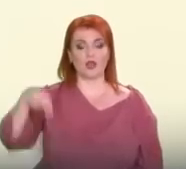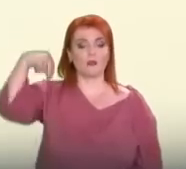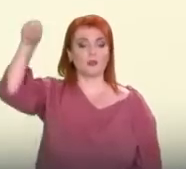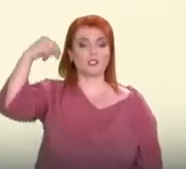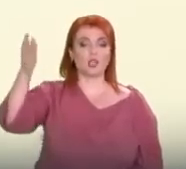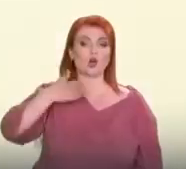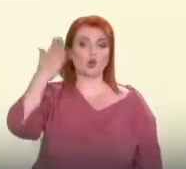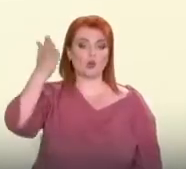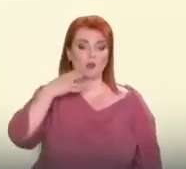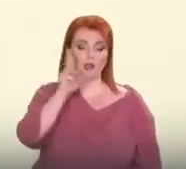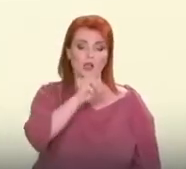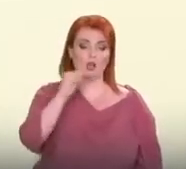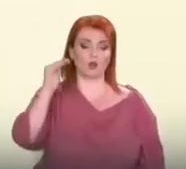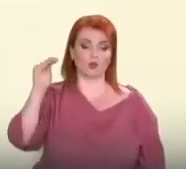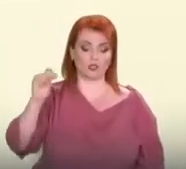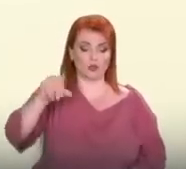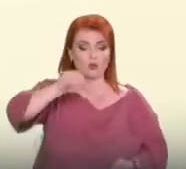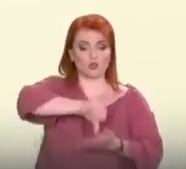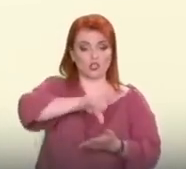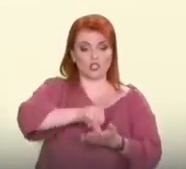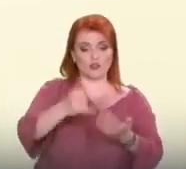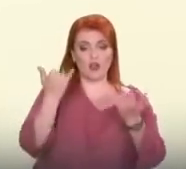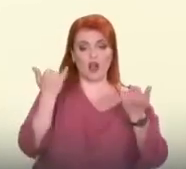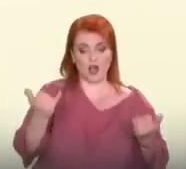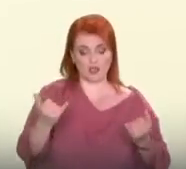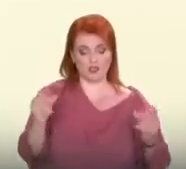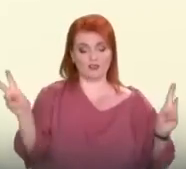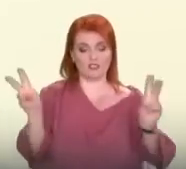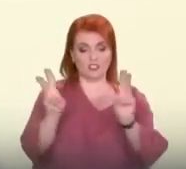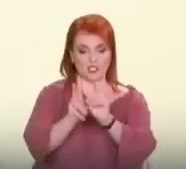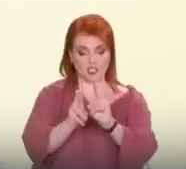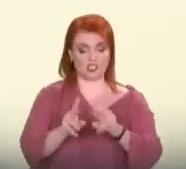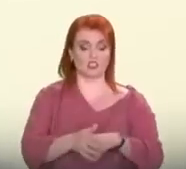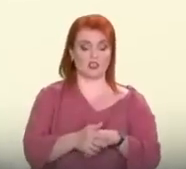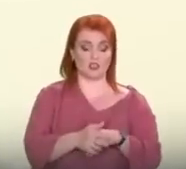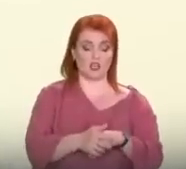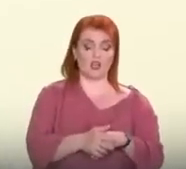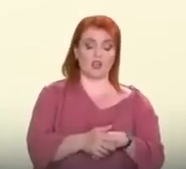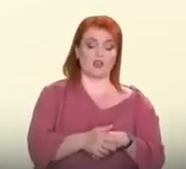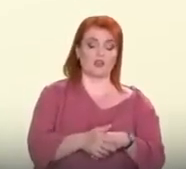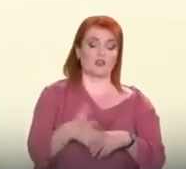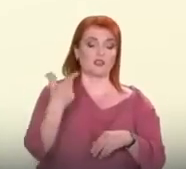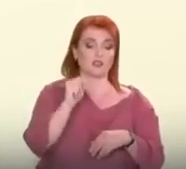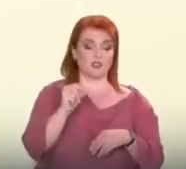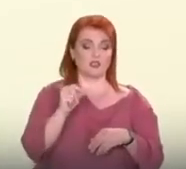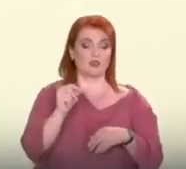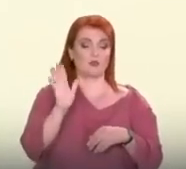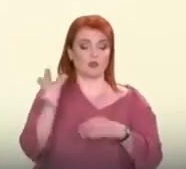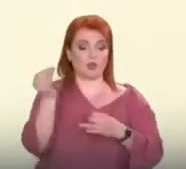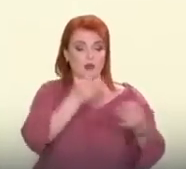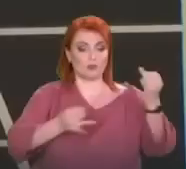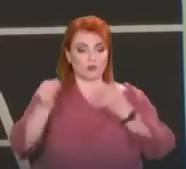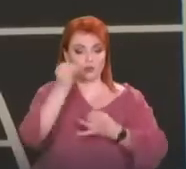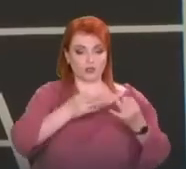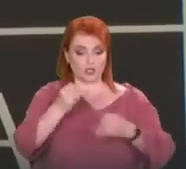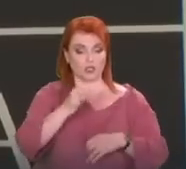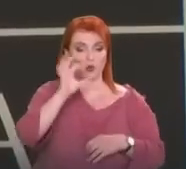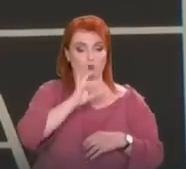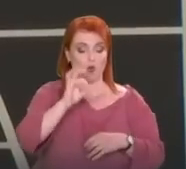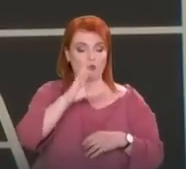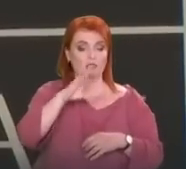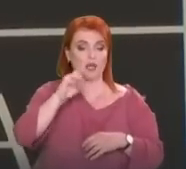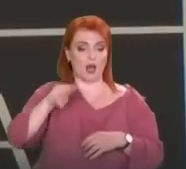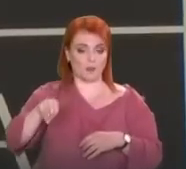Președintele României, Klaus Iohannis, participă astăzi la o reuniune în format restrâns dedicată pregătirii summitului NATO de la Vilnius. Evenimentul